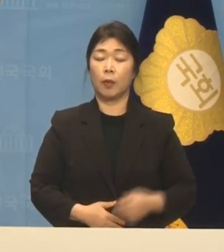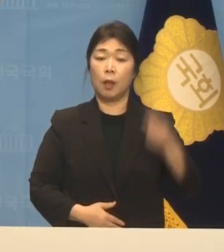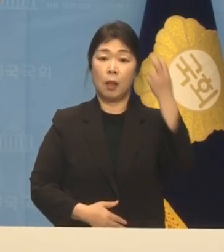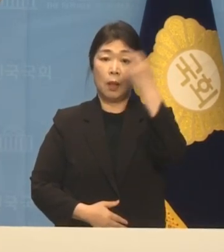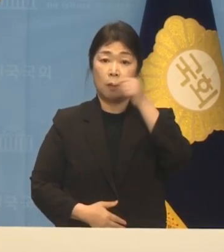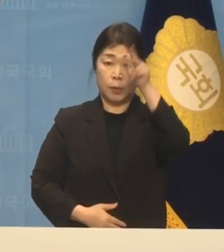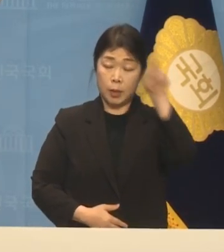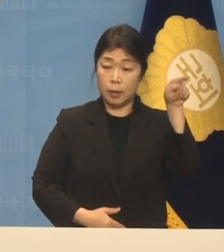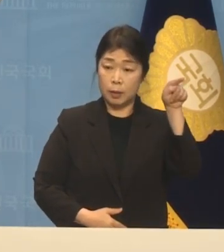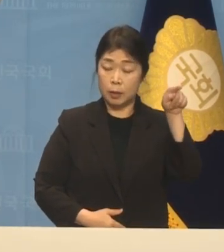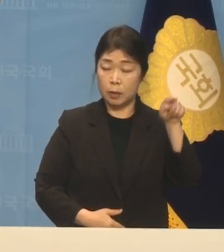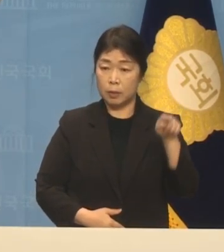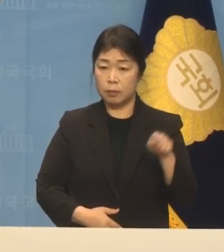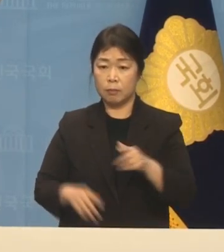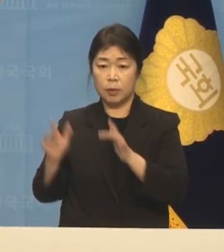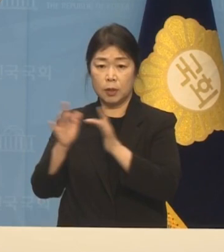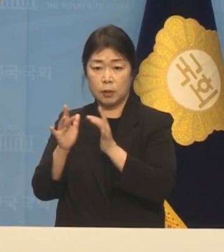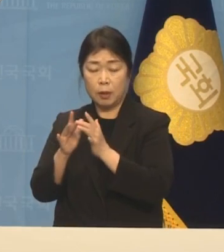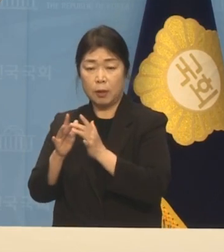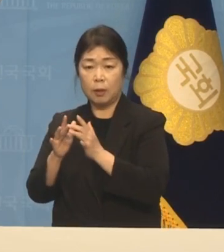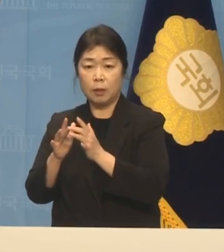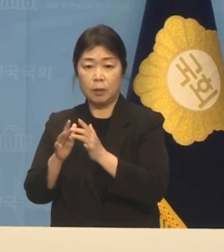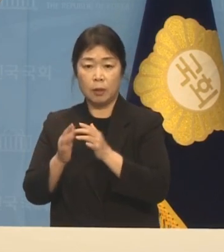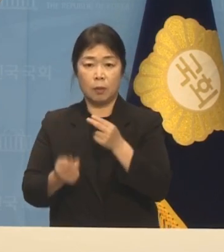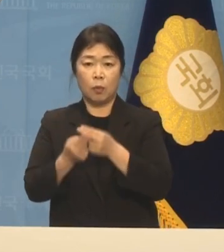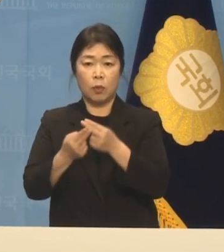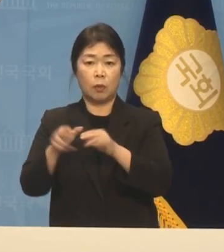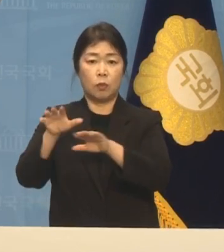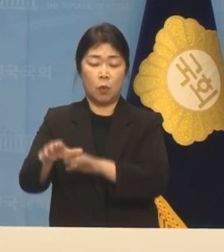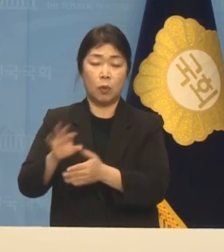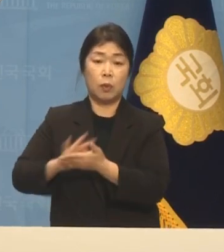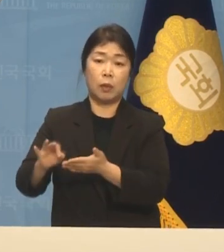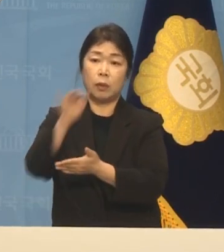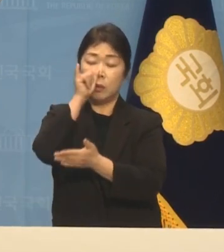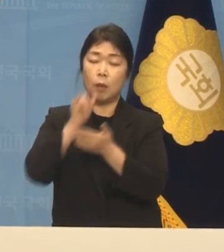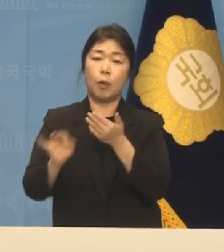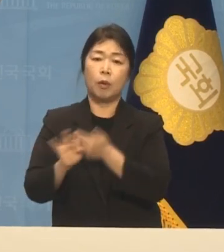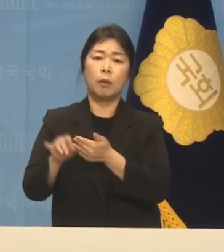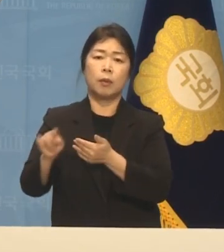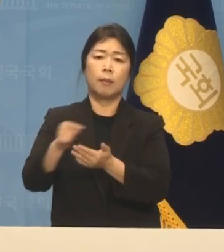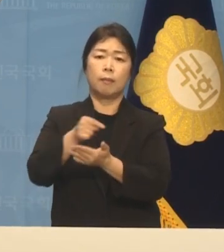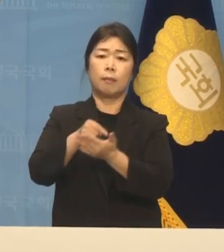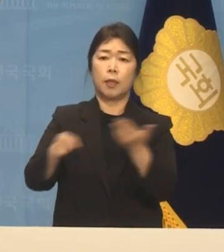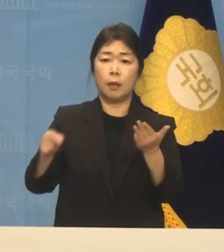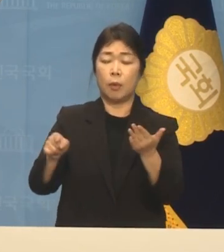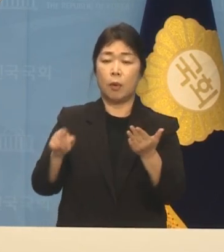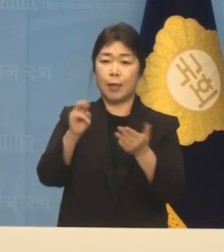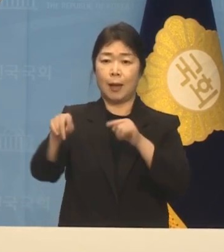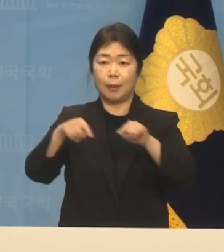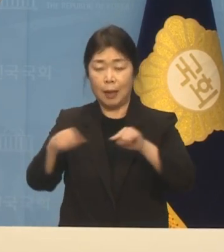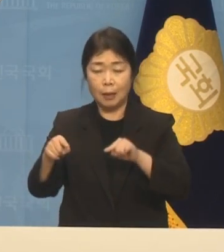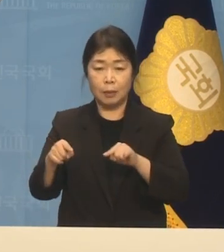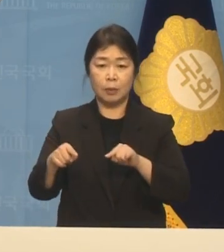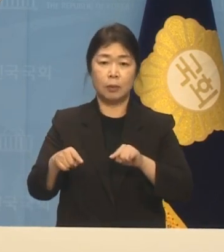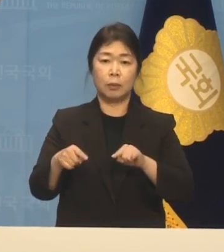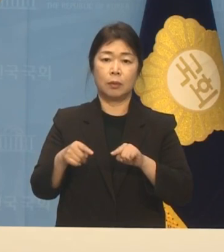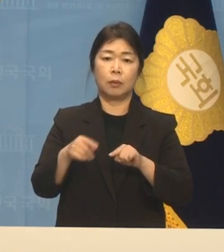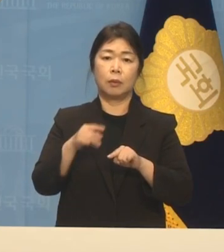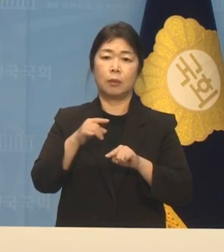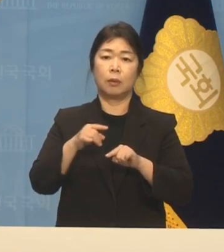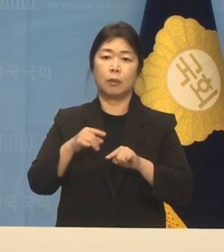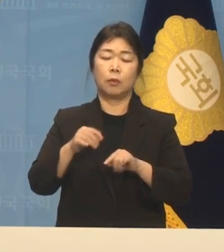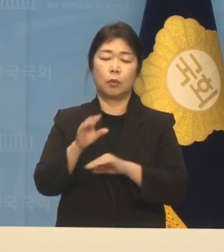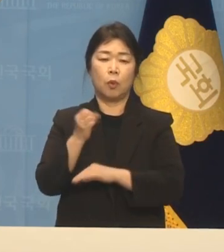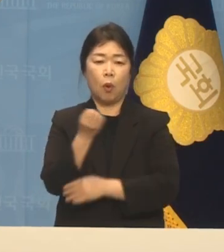검찰이 불법적으로 디지털 캐비넷을 활용한다면 그 피해는 야당 정치인, 언론인에 국한되지 않을